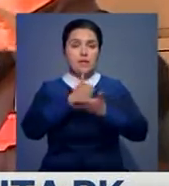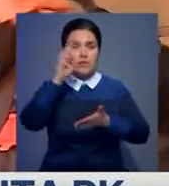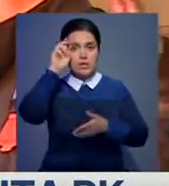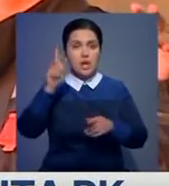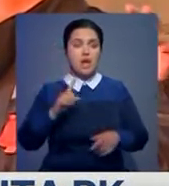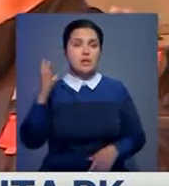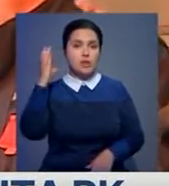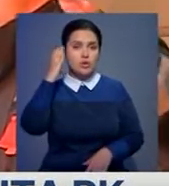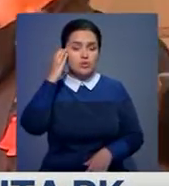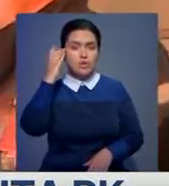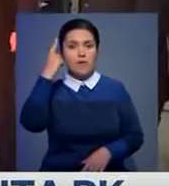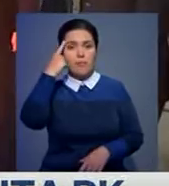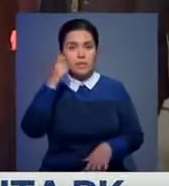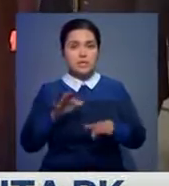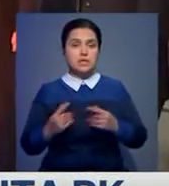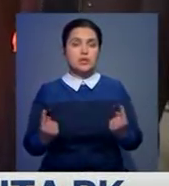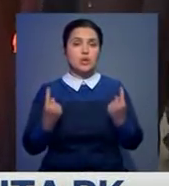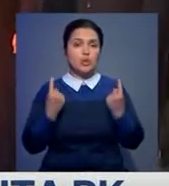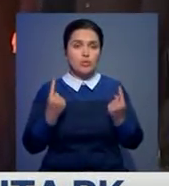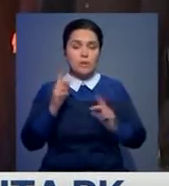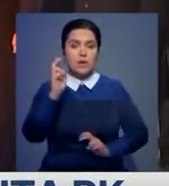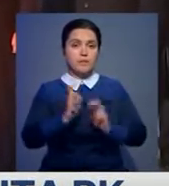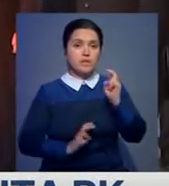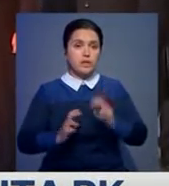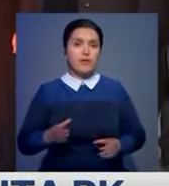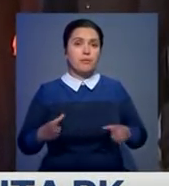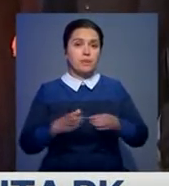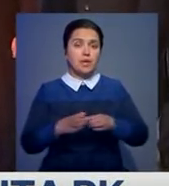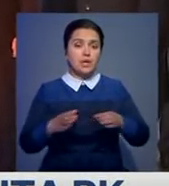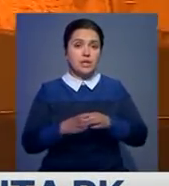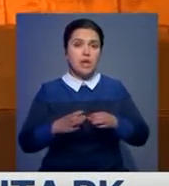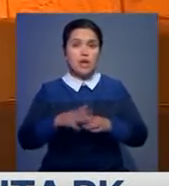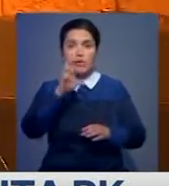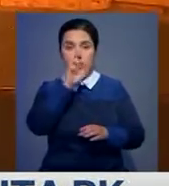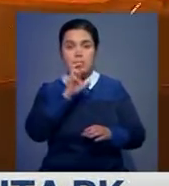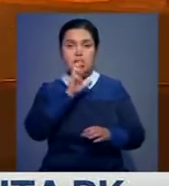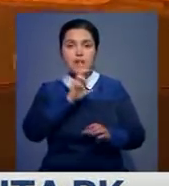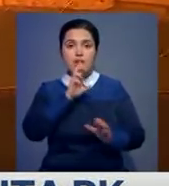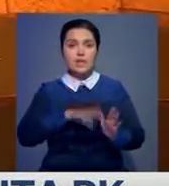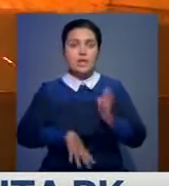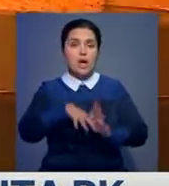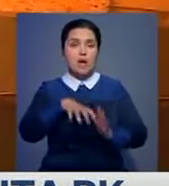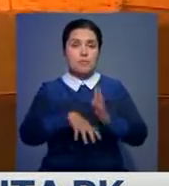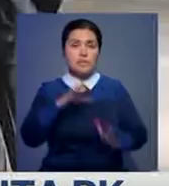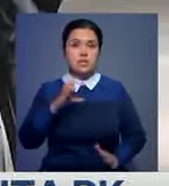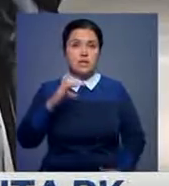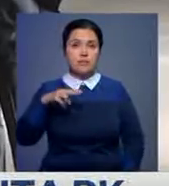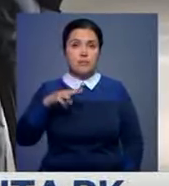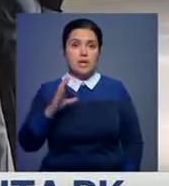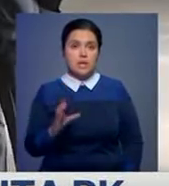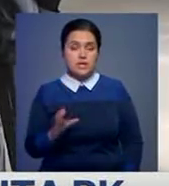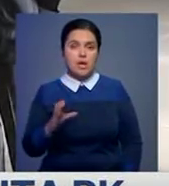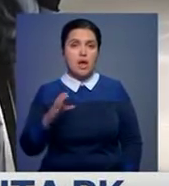Президент также заслужил информацию о деятельности крупных промышленных объектов области, в том числе нефтедобывающие компании